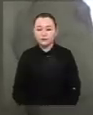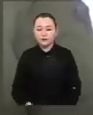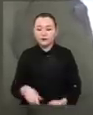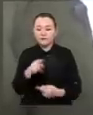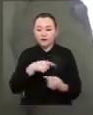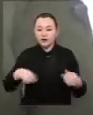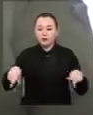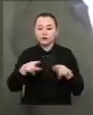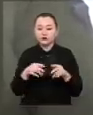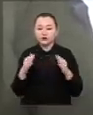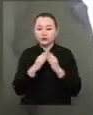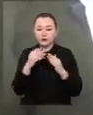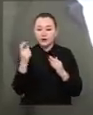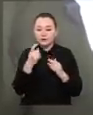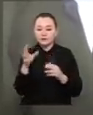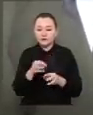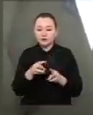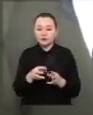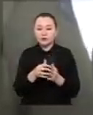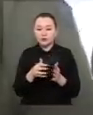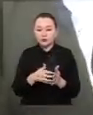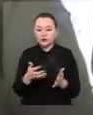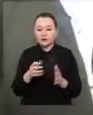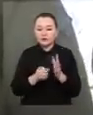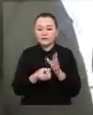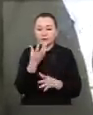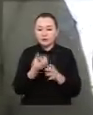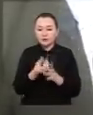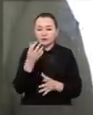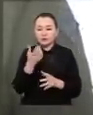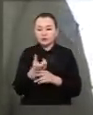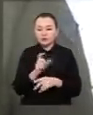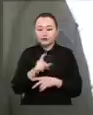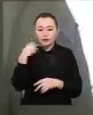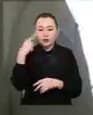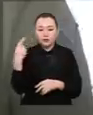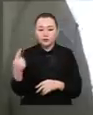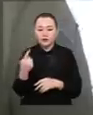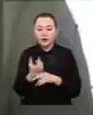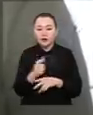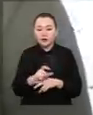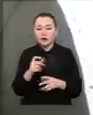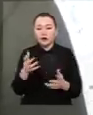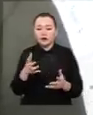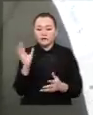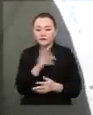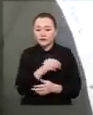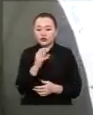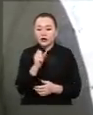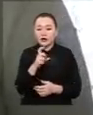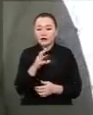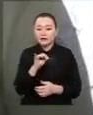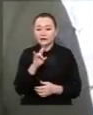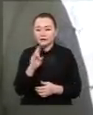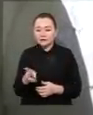Вокруг частный сектор. Все топятся углем. Ну, выбросы огромные. Да, и здесь по всему Пришахтинску, по всему